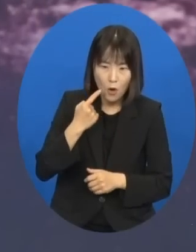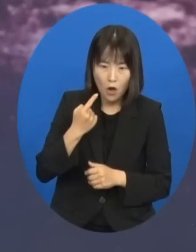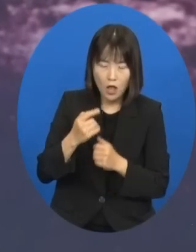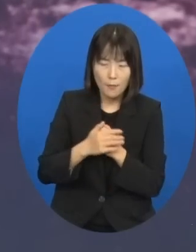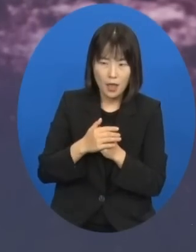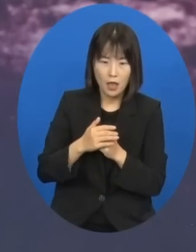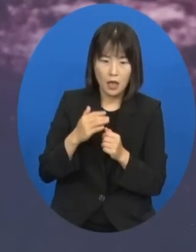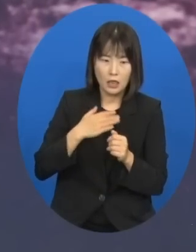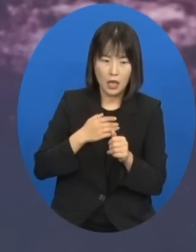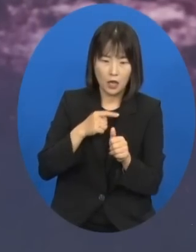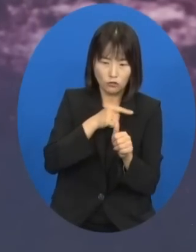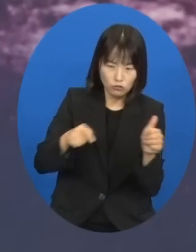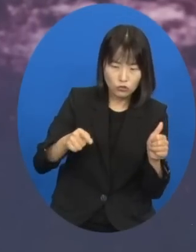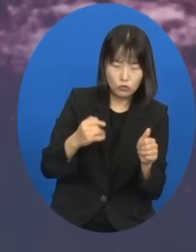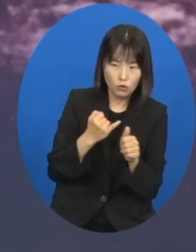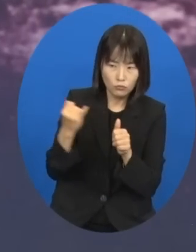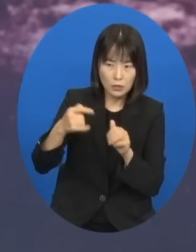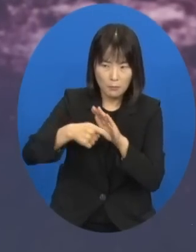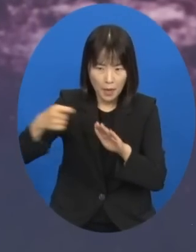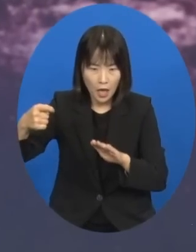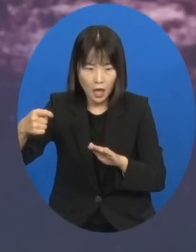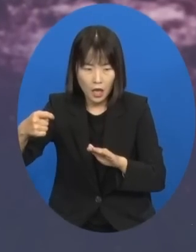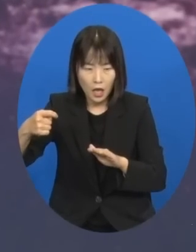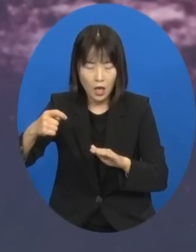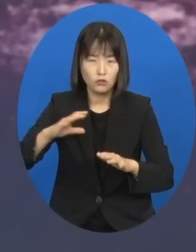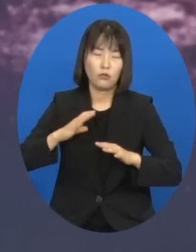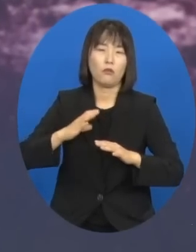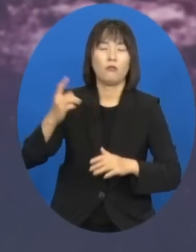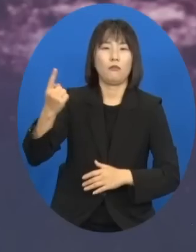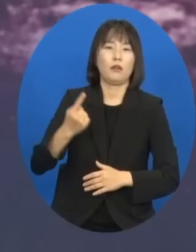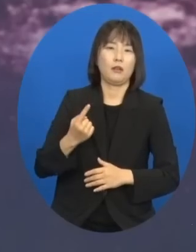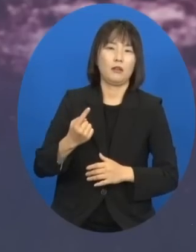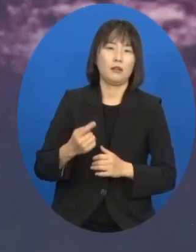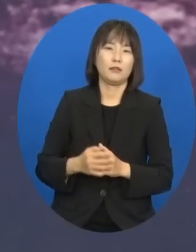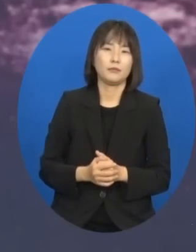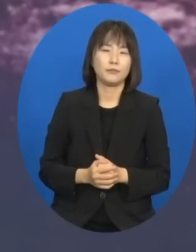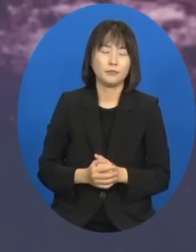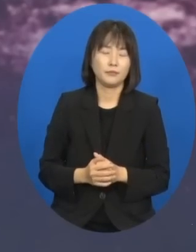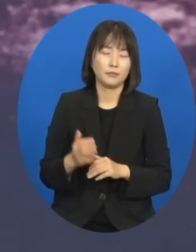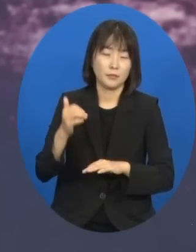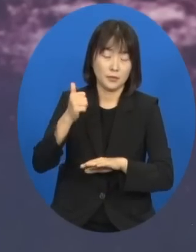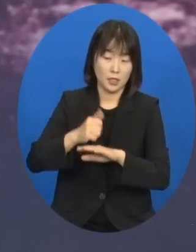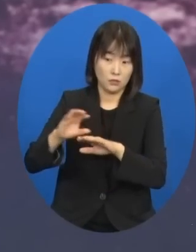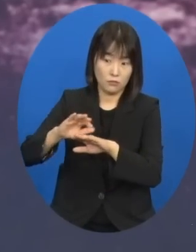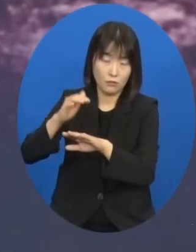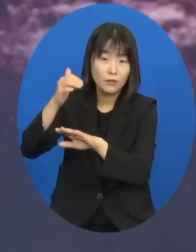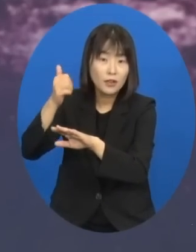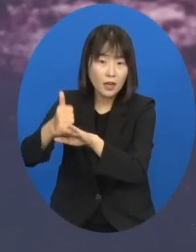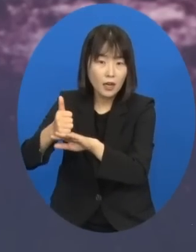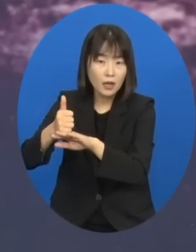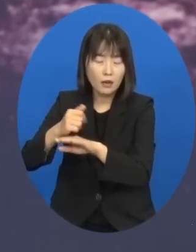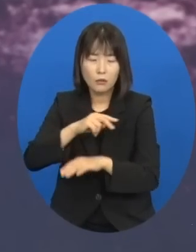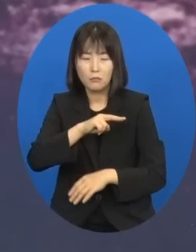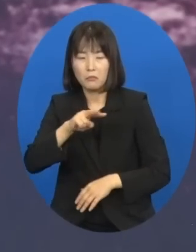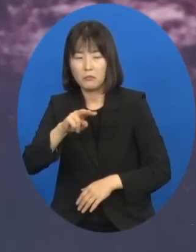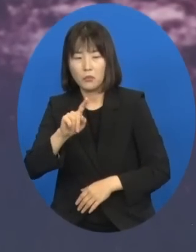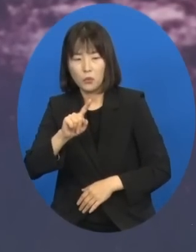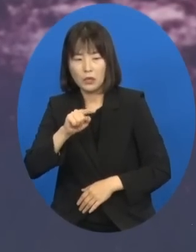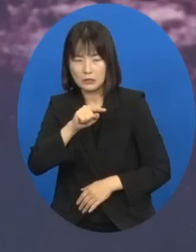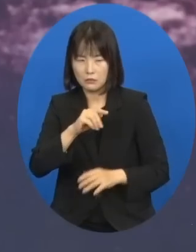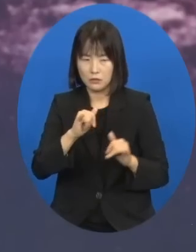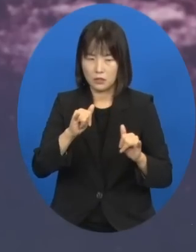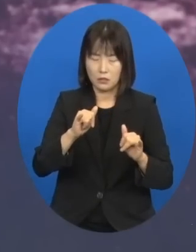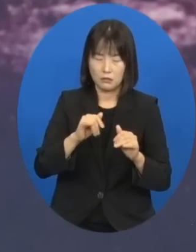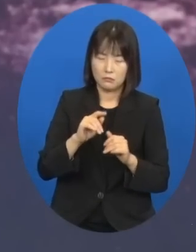이런 두려움이 들었던 것이죠. 나중에 이제 아비멜렉 왕이 뭘 보냐면요, 아, 이 사람도 좀 이상한